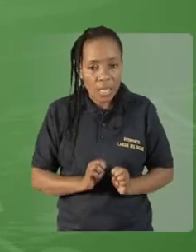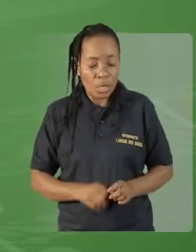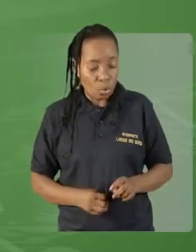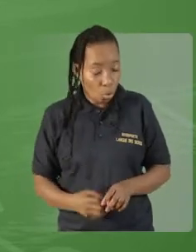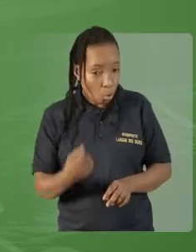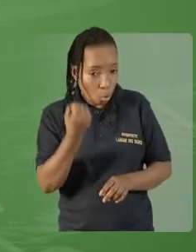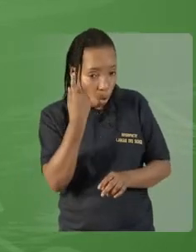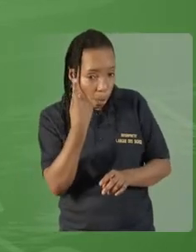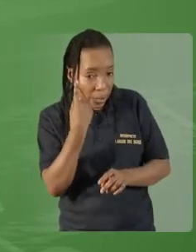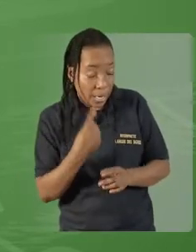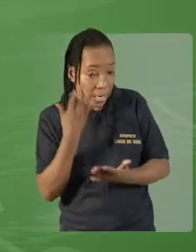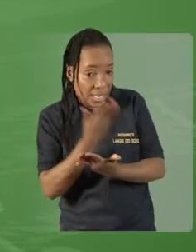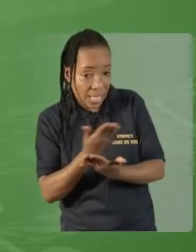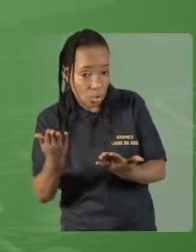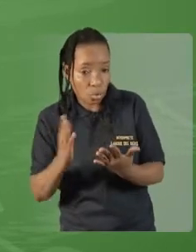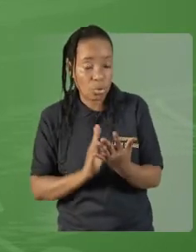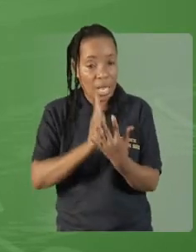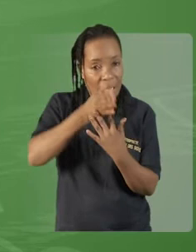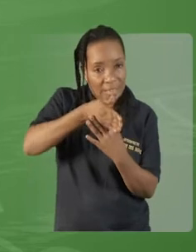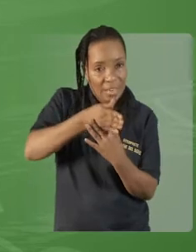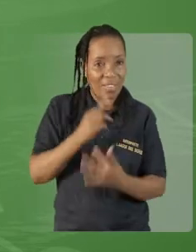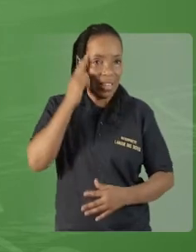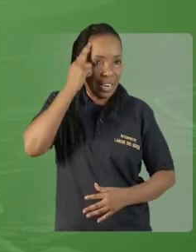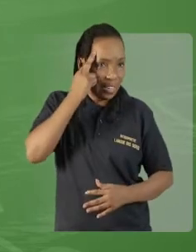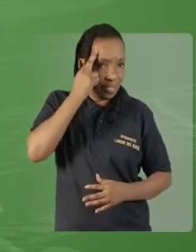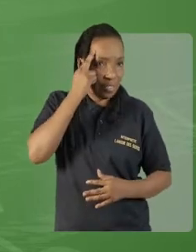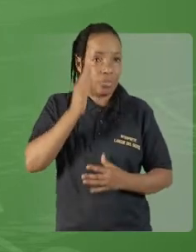sur la faculté qu'est la raison.